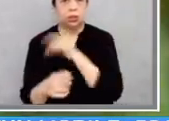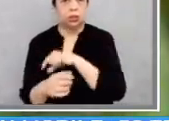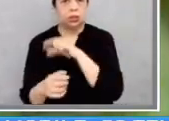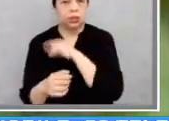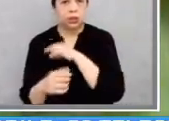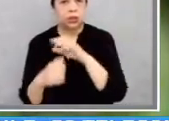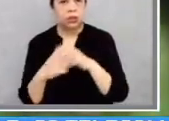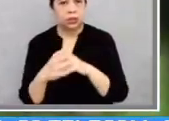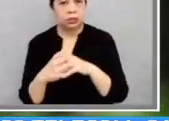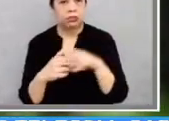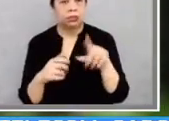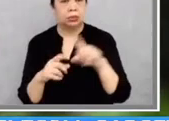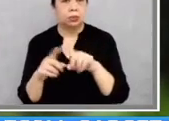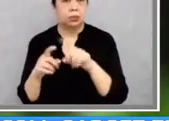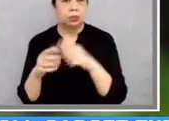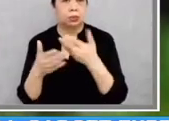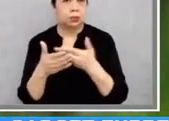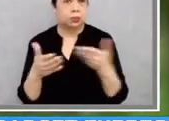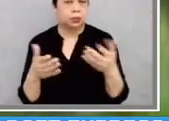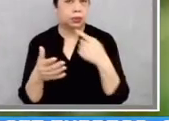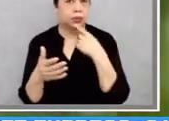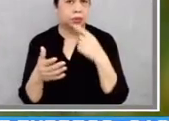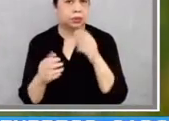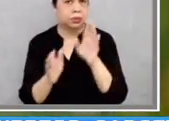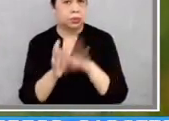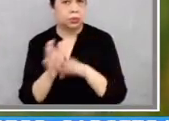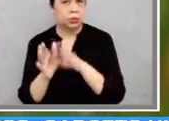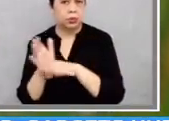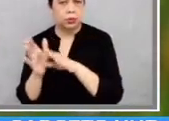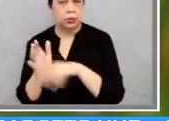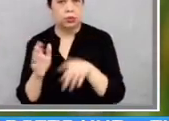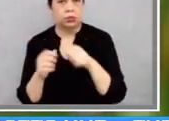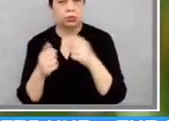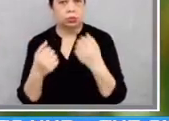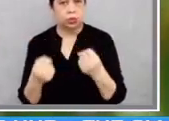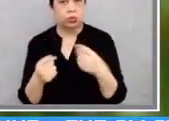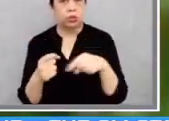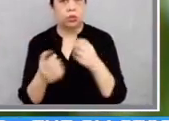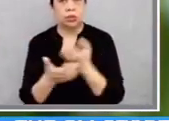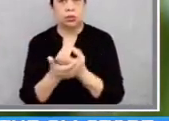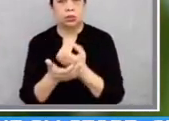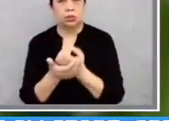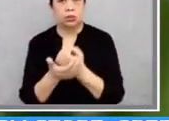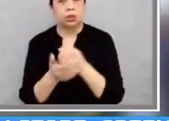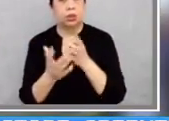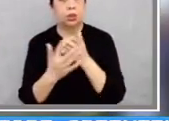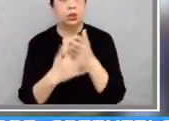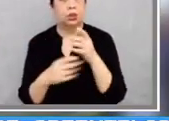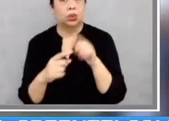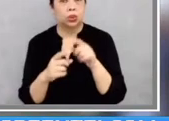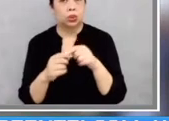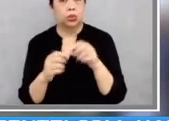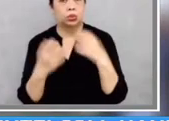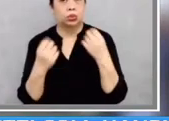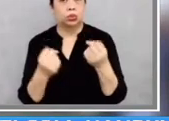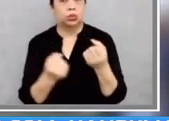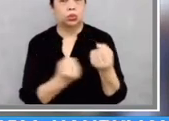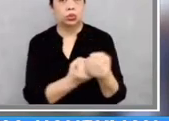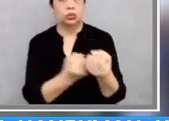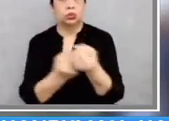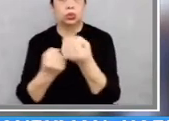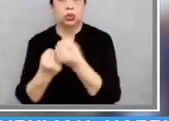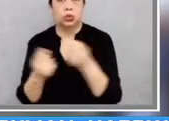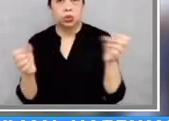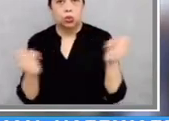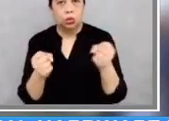pesos lamang ang kilo. Sabi ng Pangulo, mahalaga ang pagpapatibay ng ekonomiya sa pamamagitan ng pagpapalakas ng maliliit na negosyo para hindi